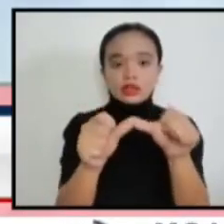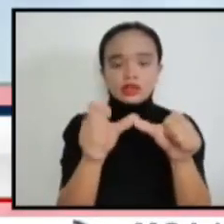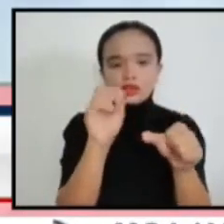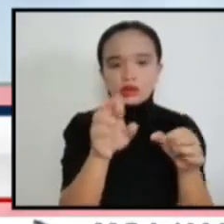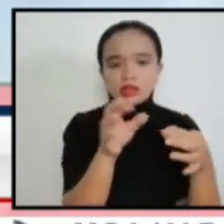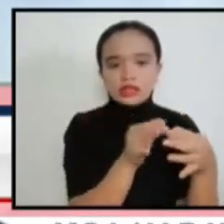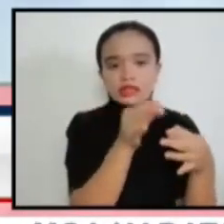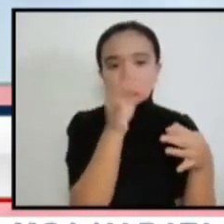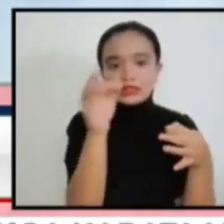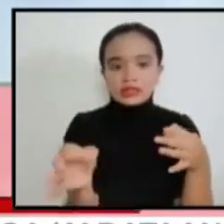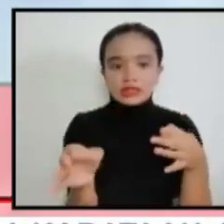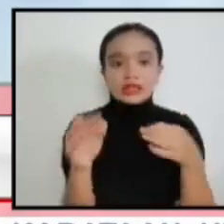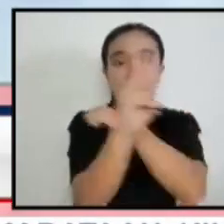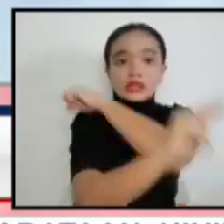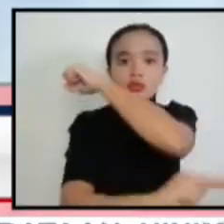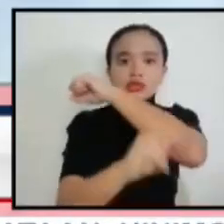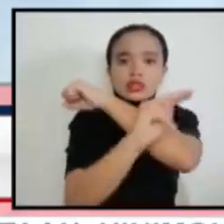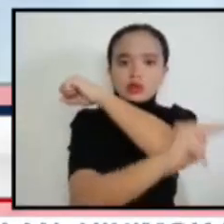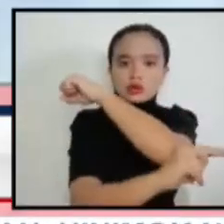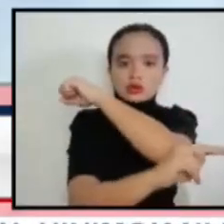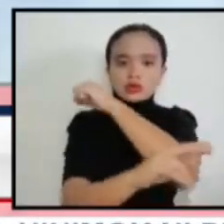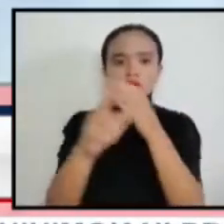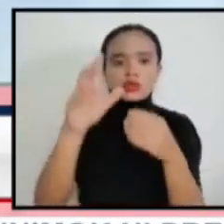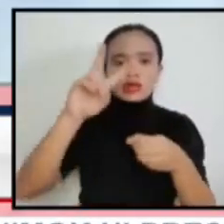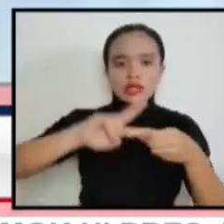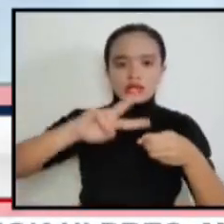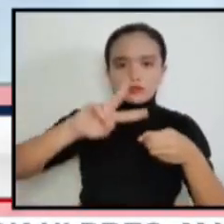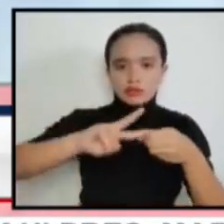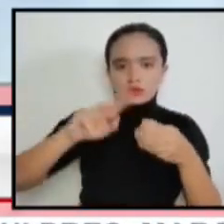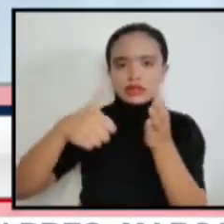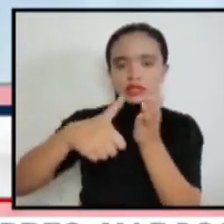muna sa kanilang lugar ang eleksyon sa Oktubre.